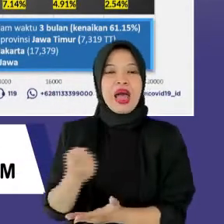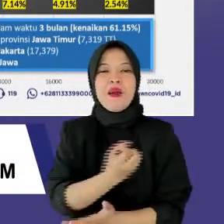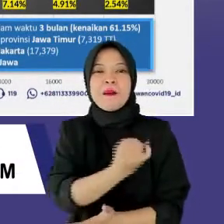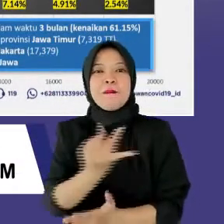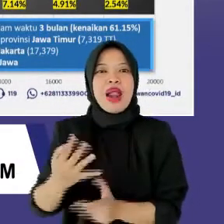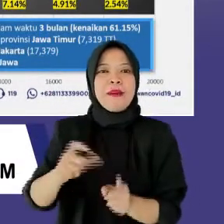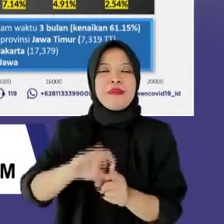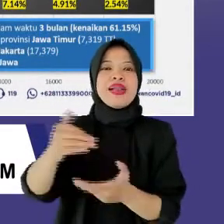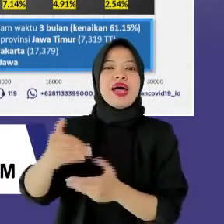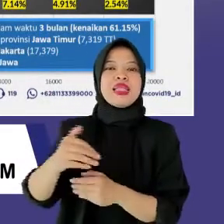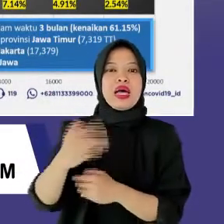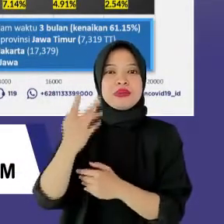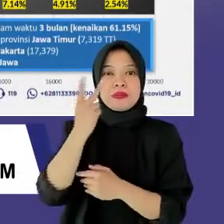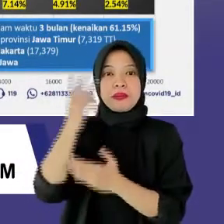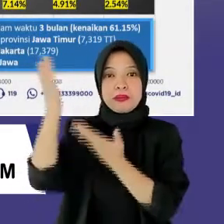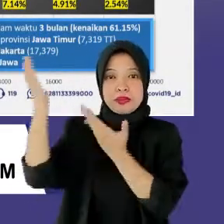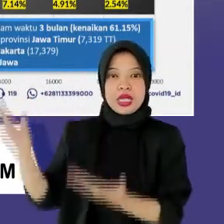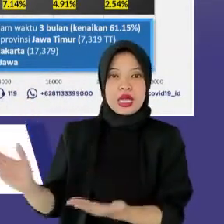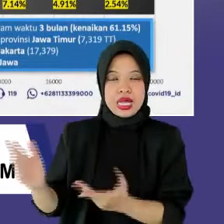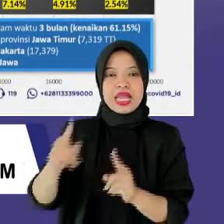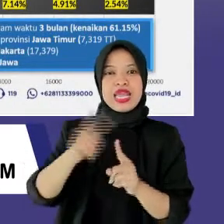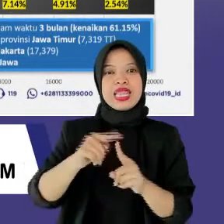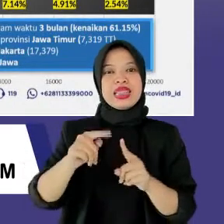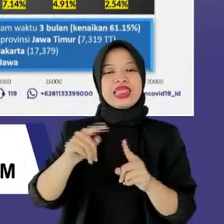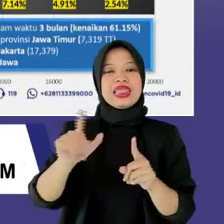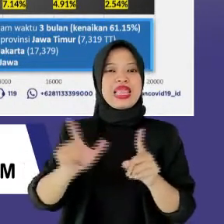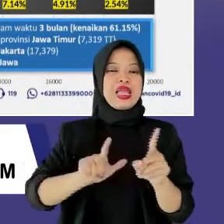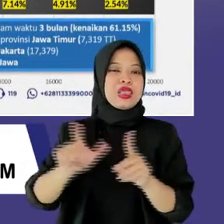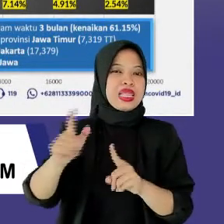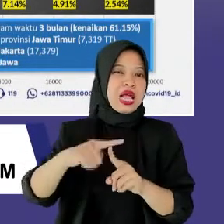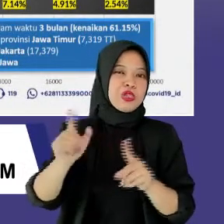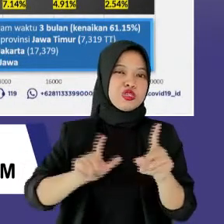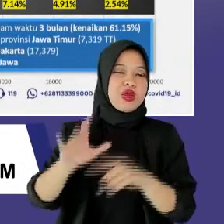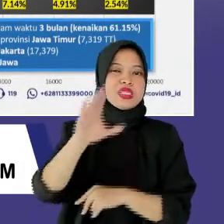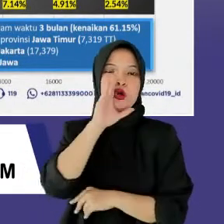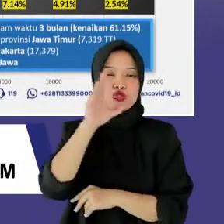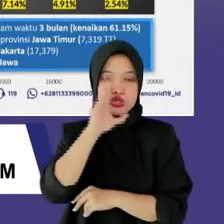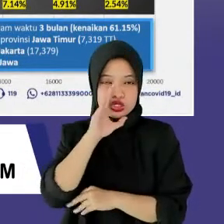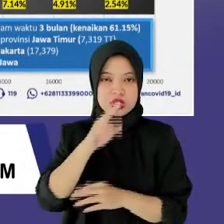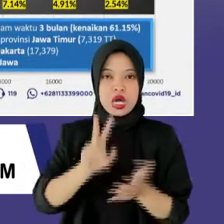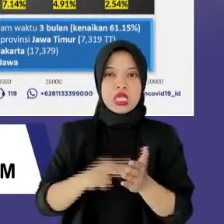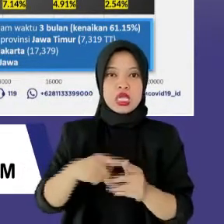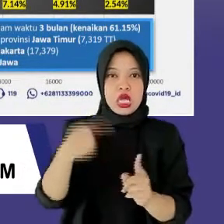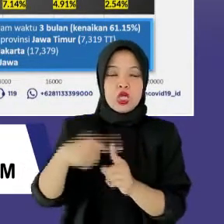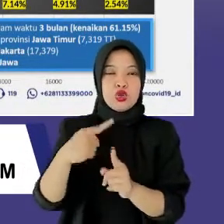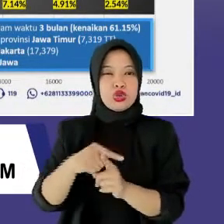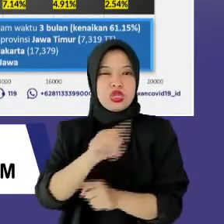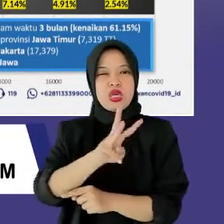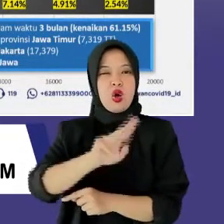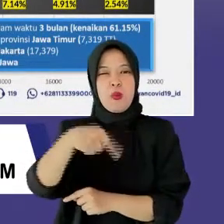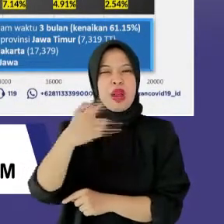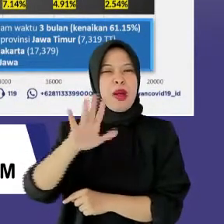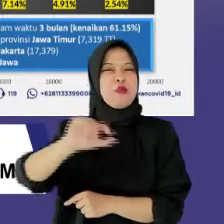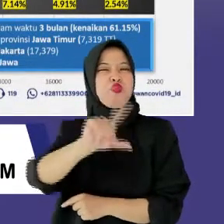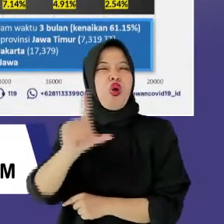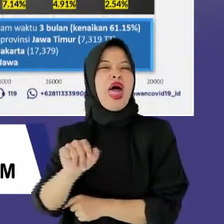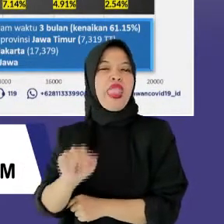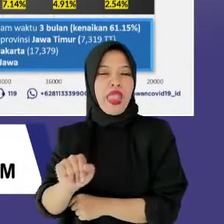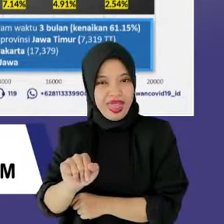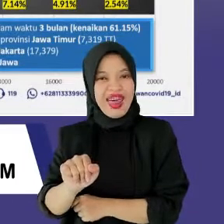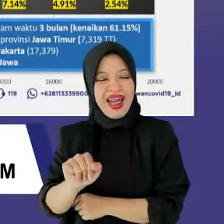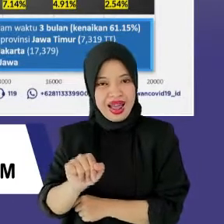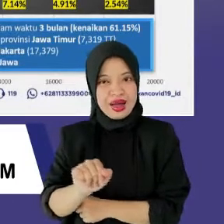ngebandingin data per 1 Mei dengan data per tanggal 17 Agustus. Jadi kurang lebih dalam 3 bulan, 3,5 bulan lah.